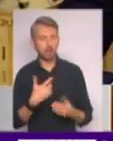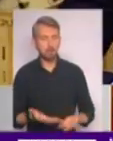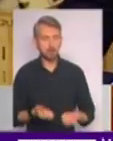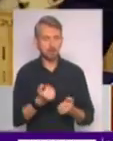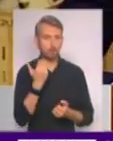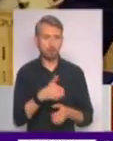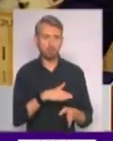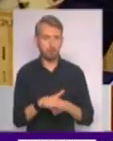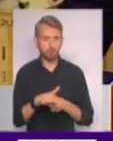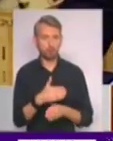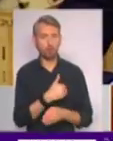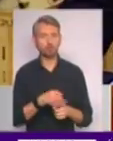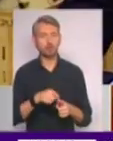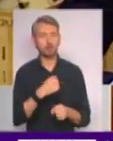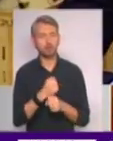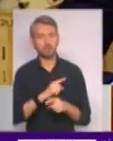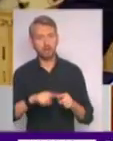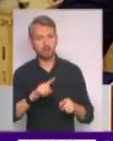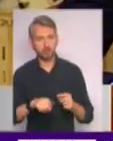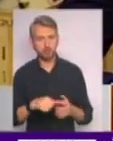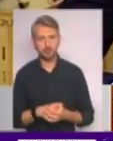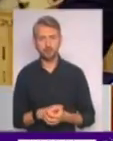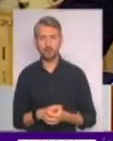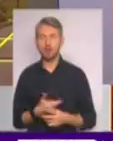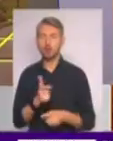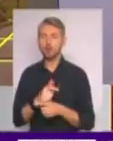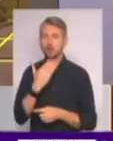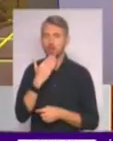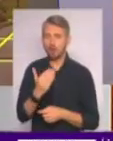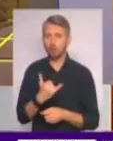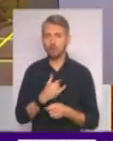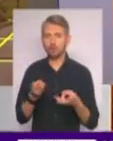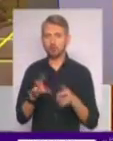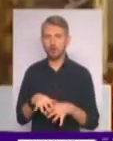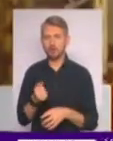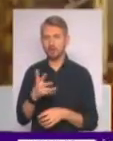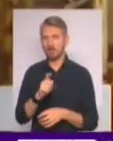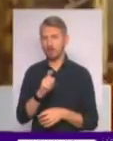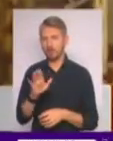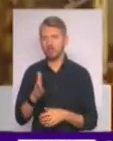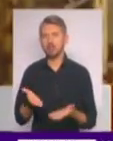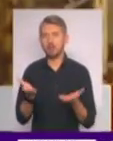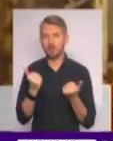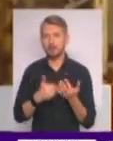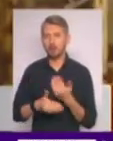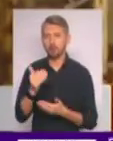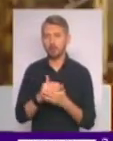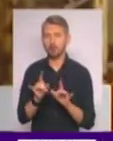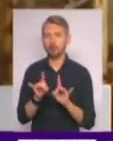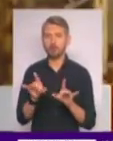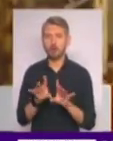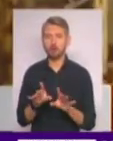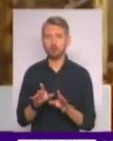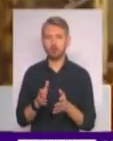цілком і повністю і хочу це зробити якнайшвидше. Так, пане Вадиме, дуже дякую. У нас залишається буквально кілька хвилин. Давайте ми наостанок розкажемо, дійсно,